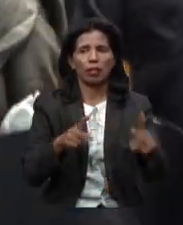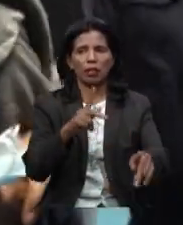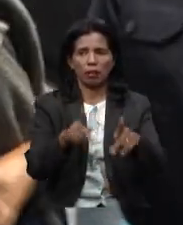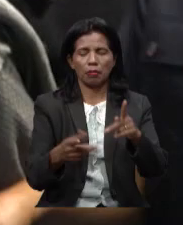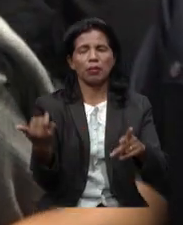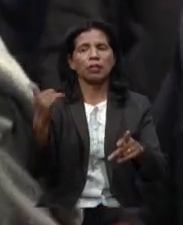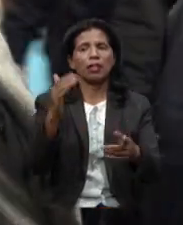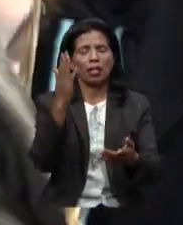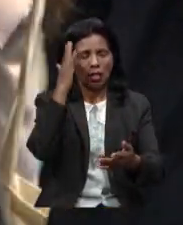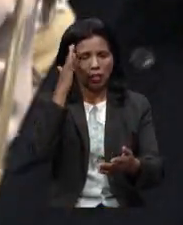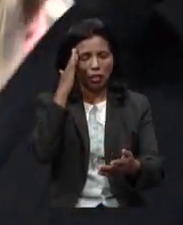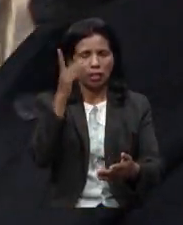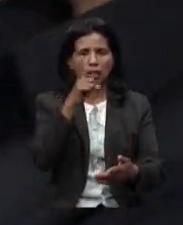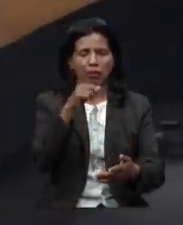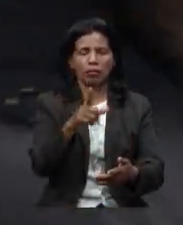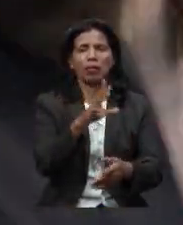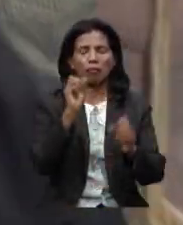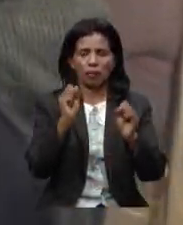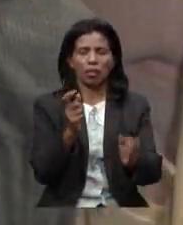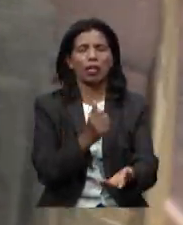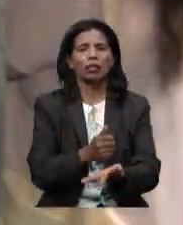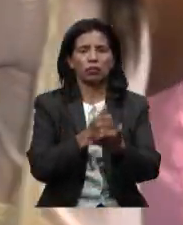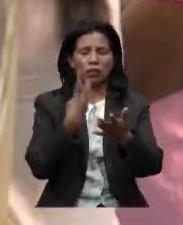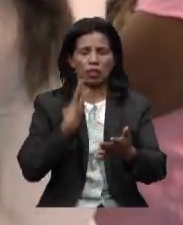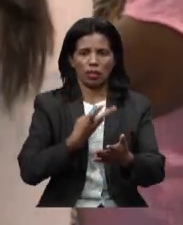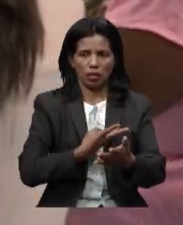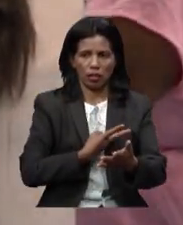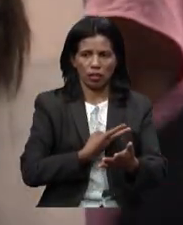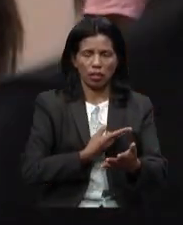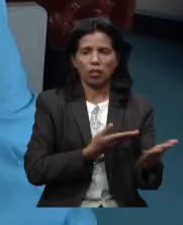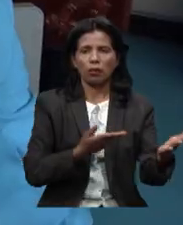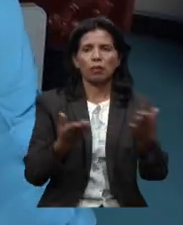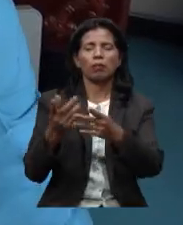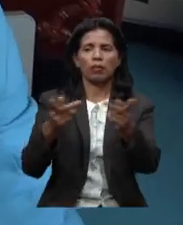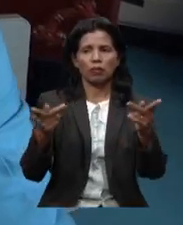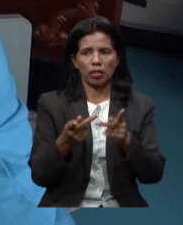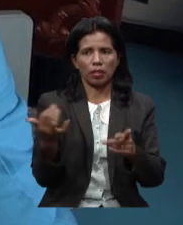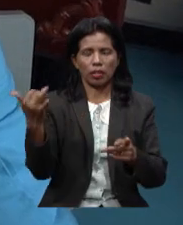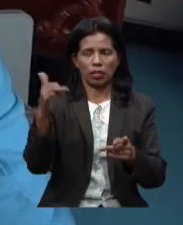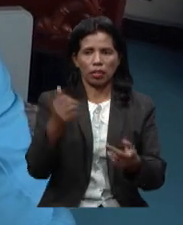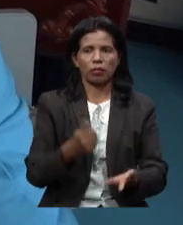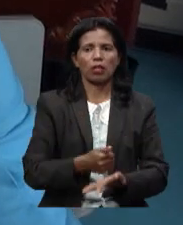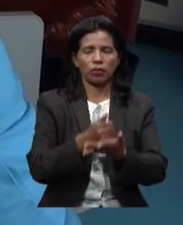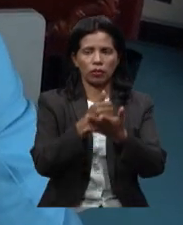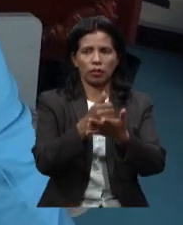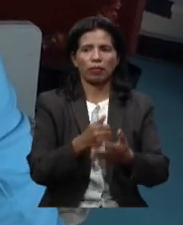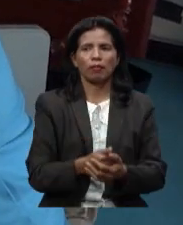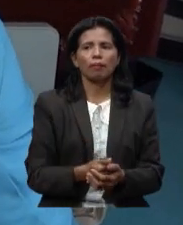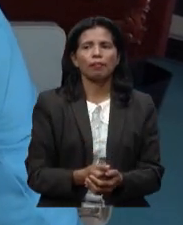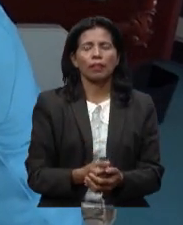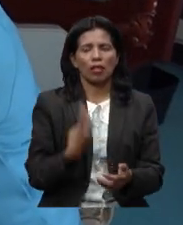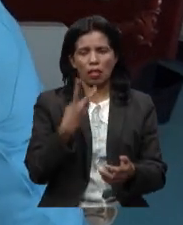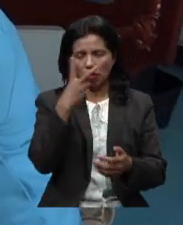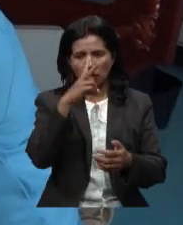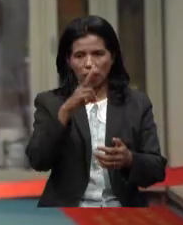ingles u insa bele tradus para transforma ita ba fatin sira ne be ha hala atendimento ne ha in my check sira